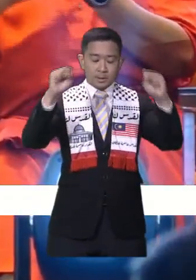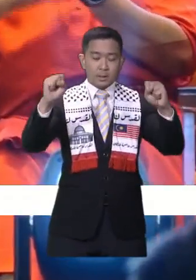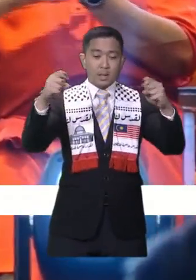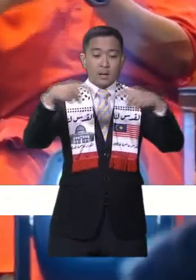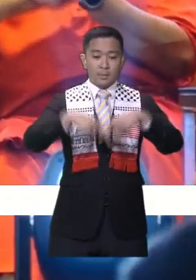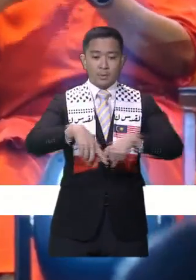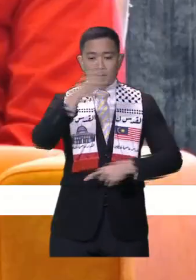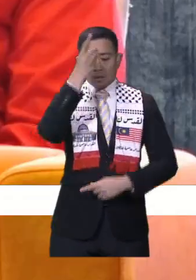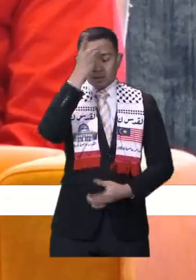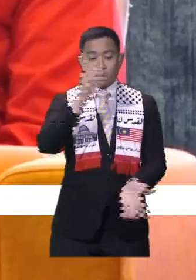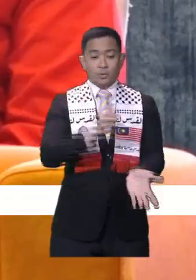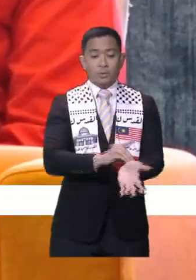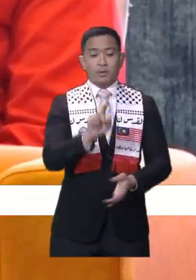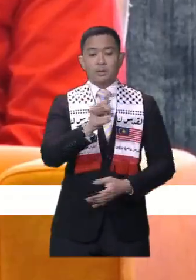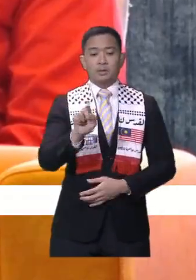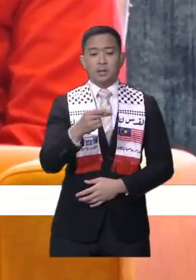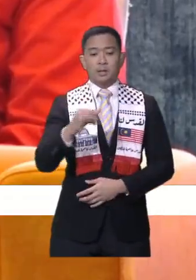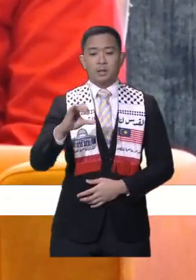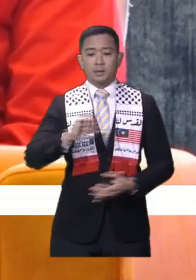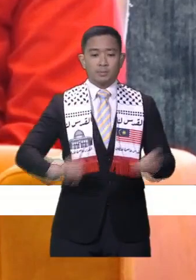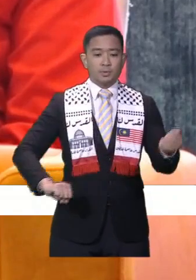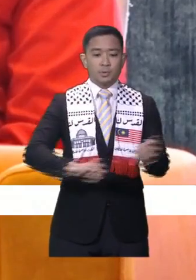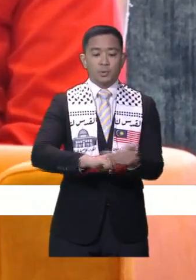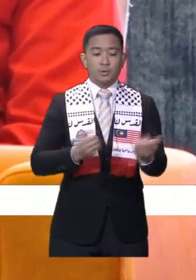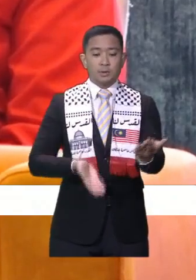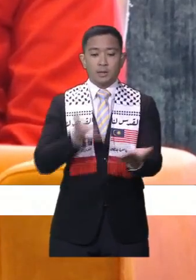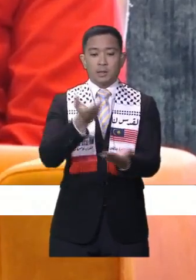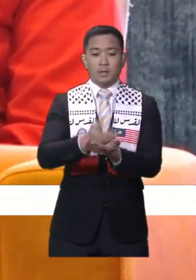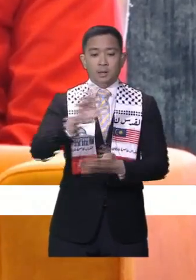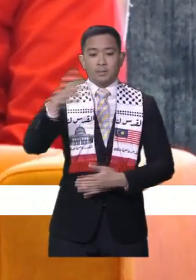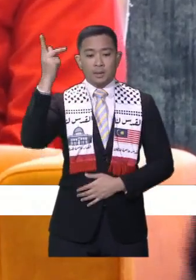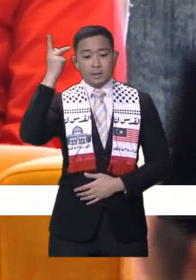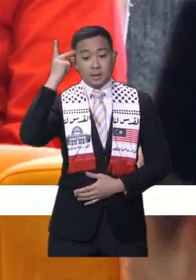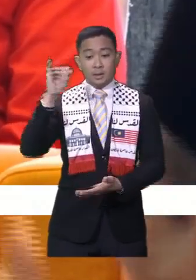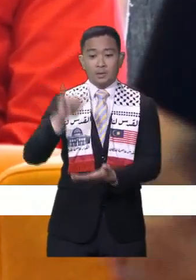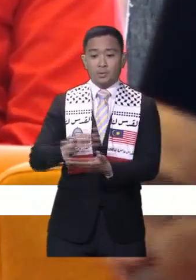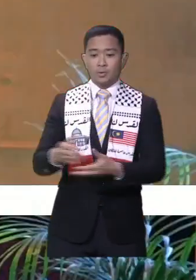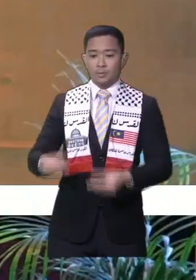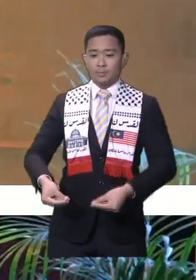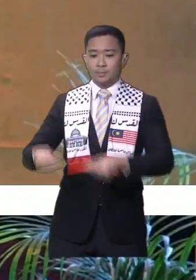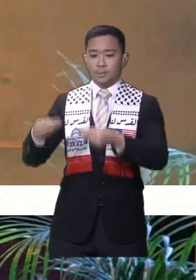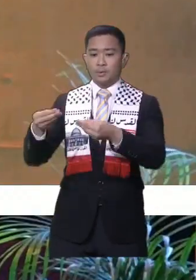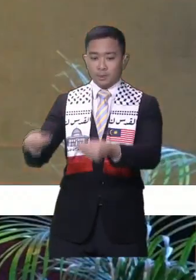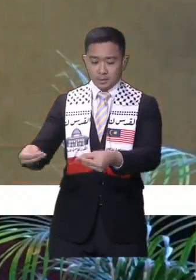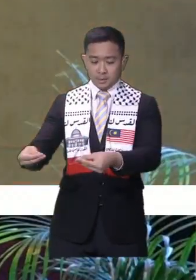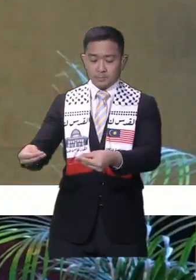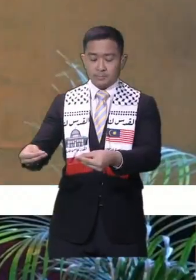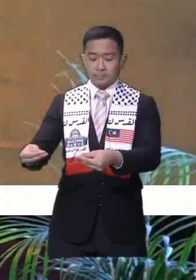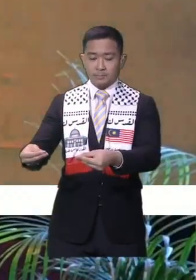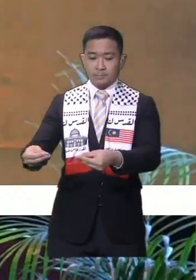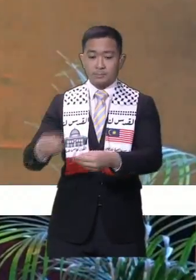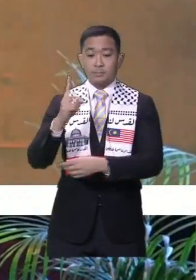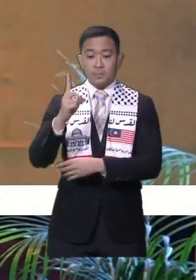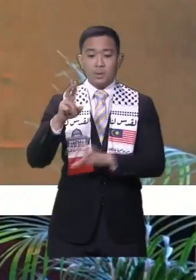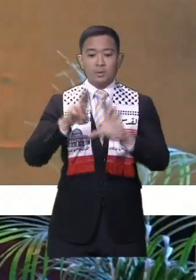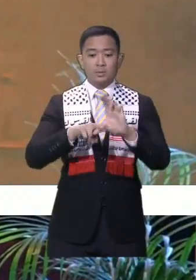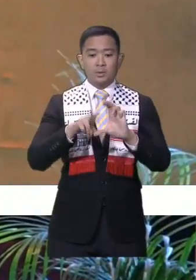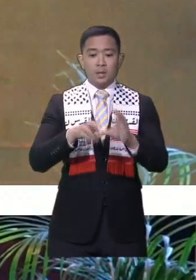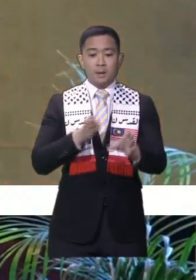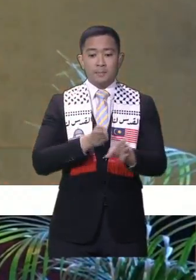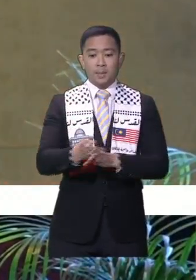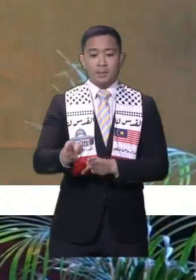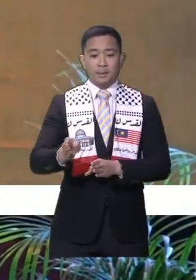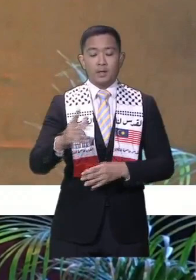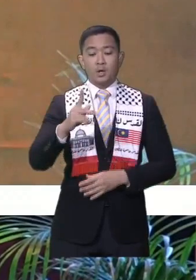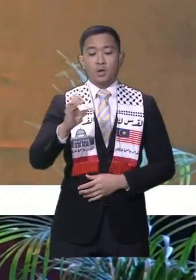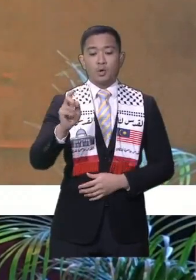Seri Dr. Ahmad Zahid Hamidi menyokong cadangan supaya parti berkenaan diberikan sekurang-kurangnya satu kerusi di bahagian